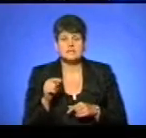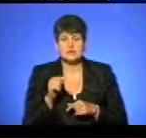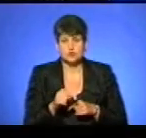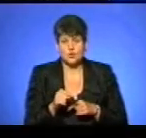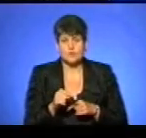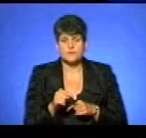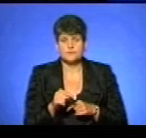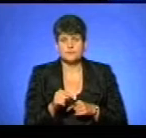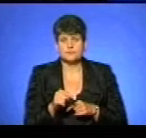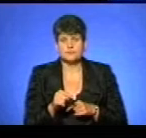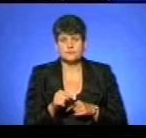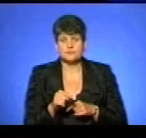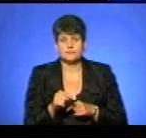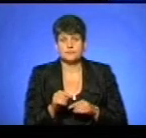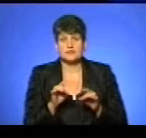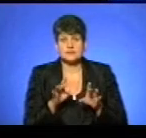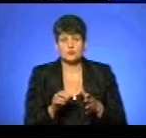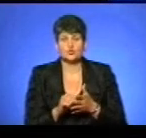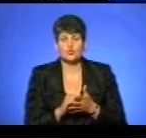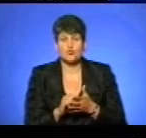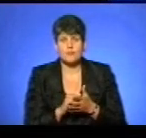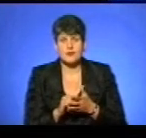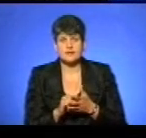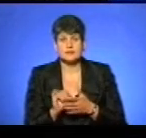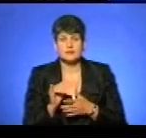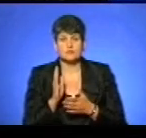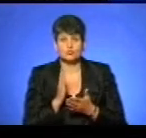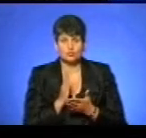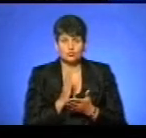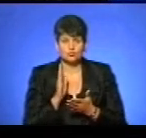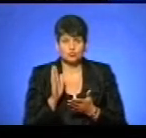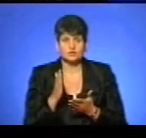вона, будемо казати, здадуть документи і буде в